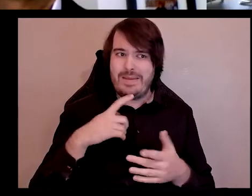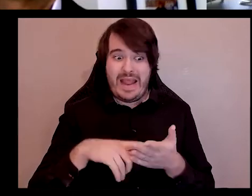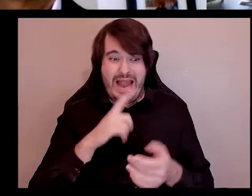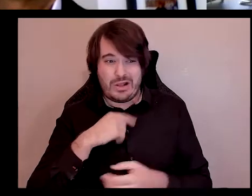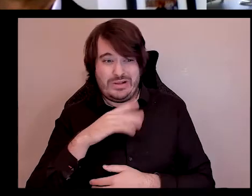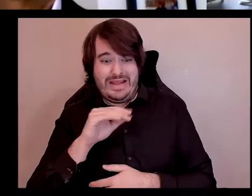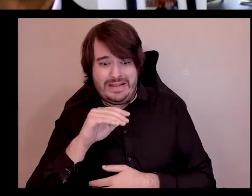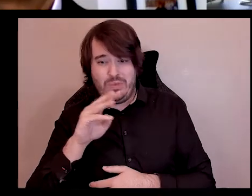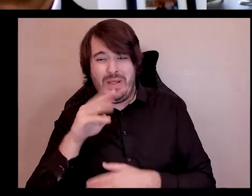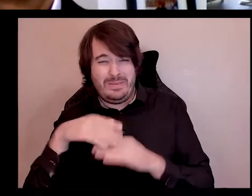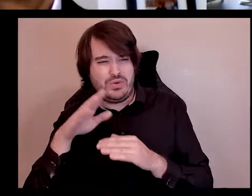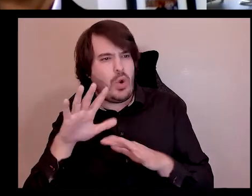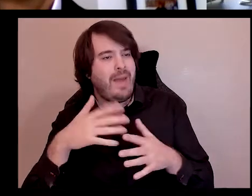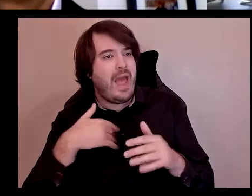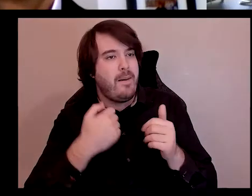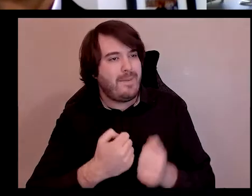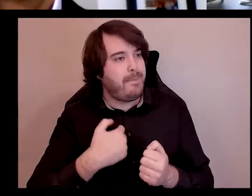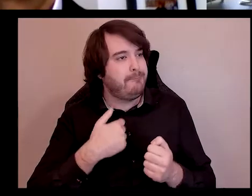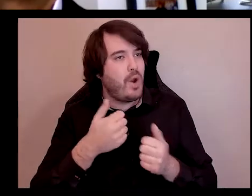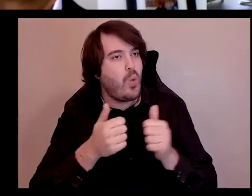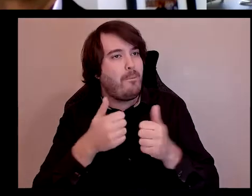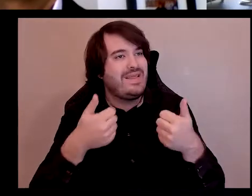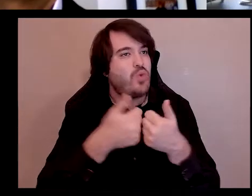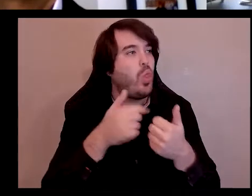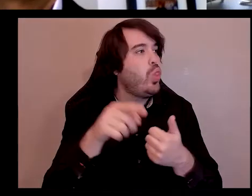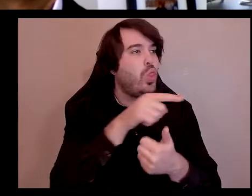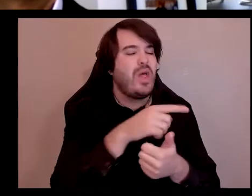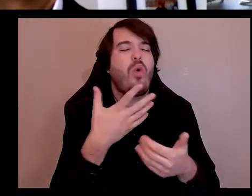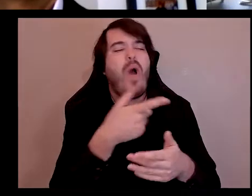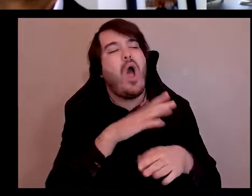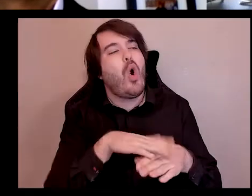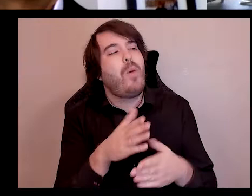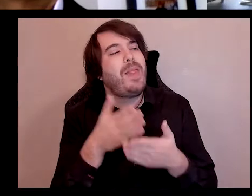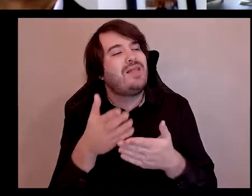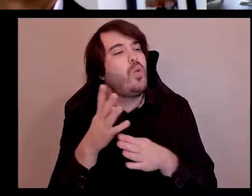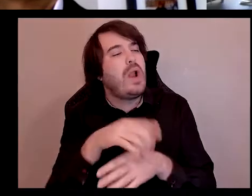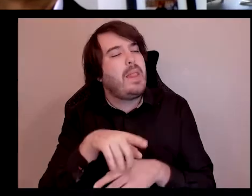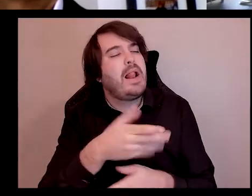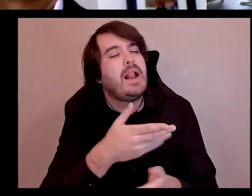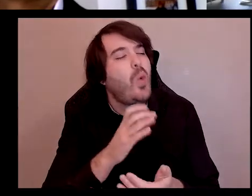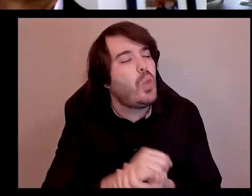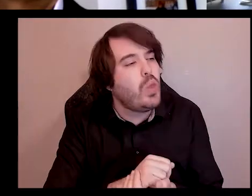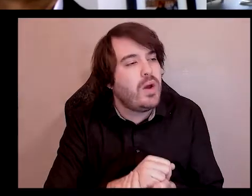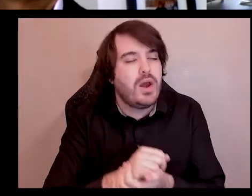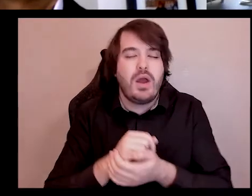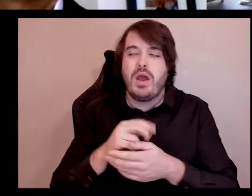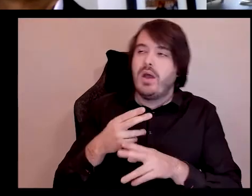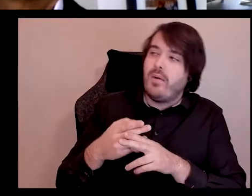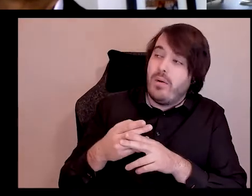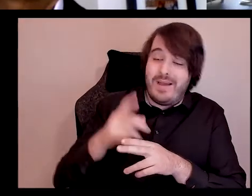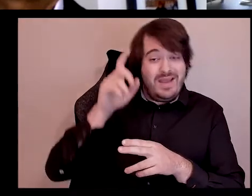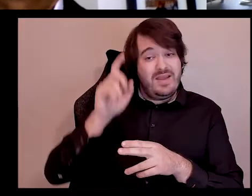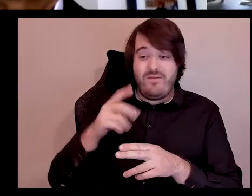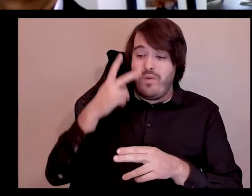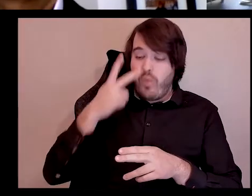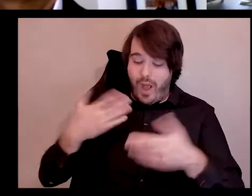du salaire alors que j'ai 50, 60 et plus. » Comment est-ce que je compétitionne par rapport à ça? C'est quoi les